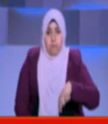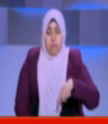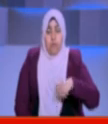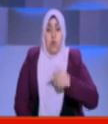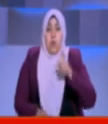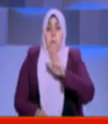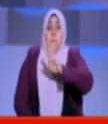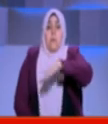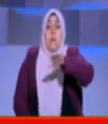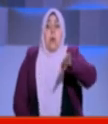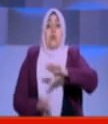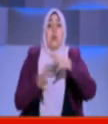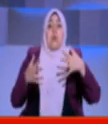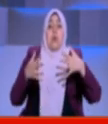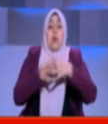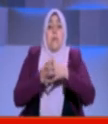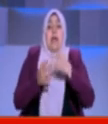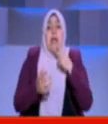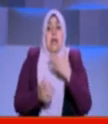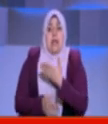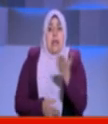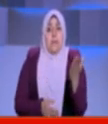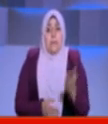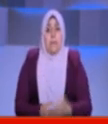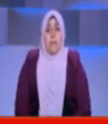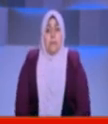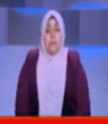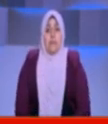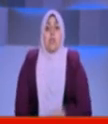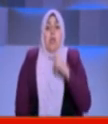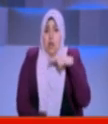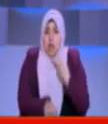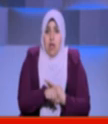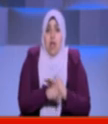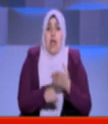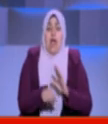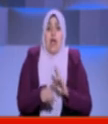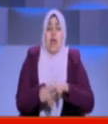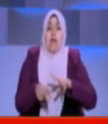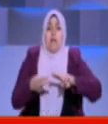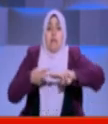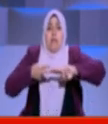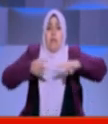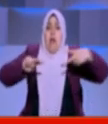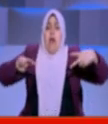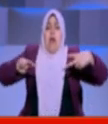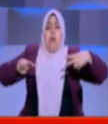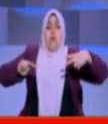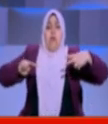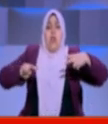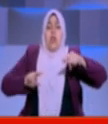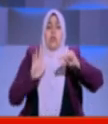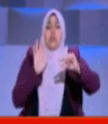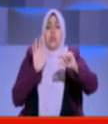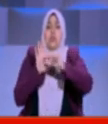وبحضور هذا الجمع الكريم ونشهد على تحول دستوري وديمقراطي